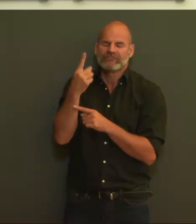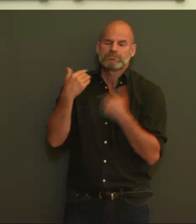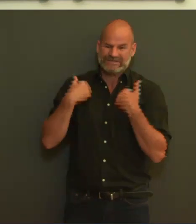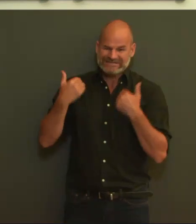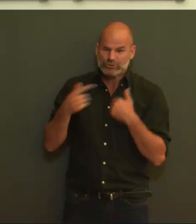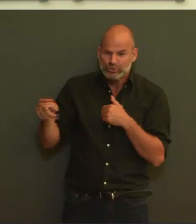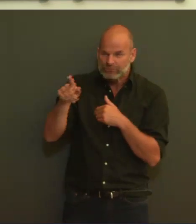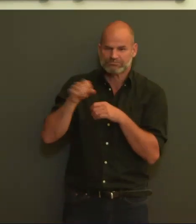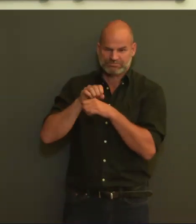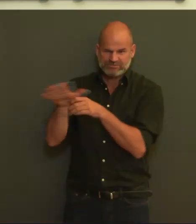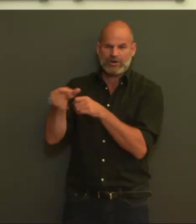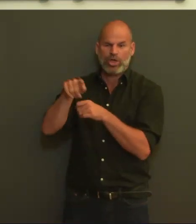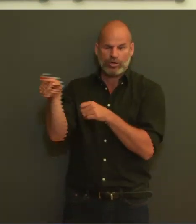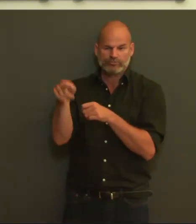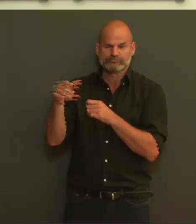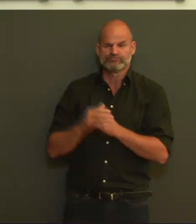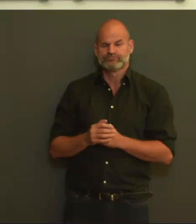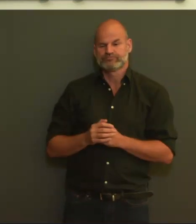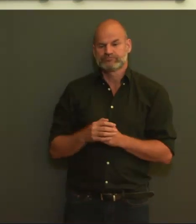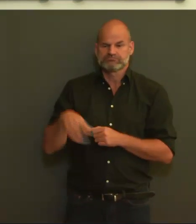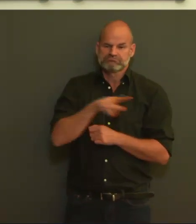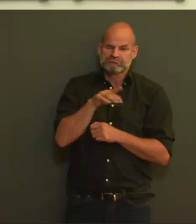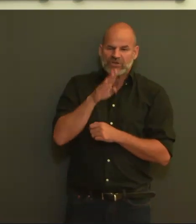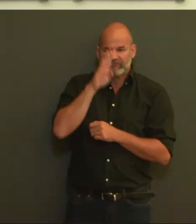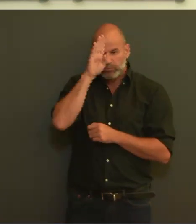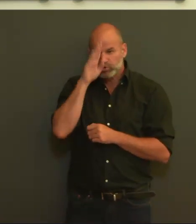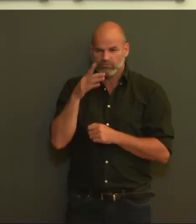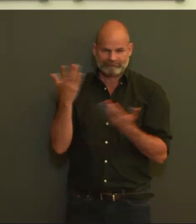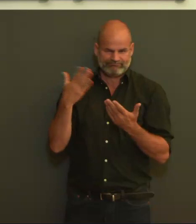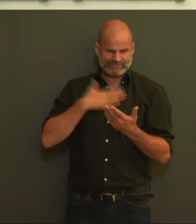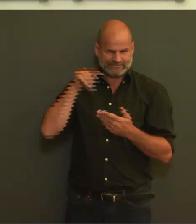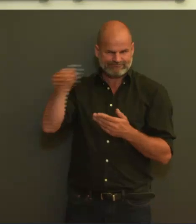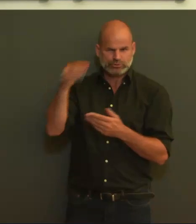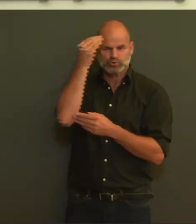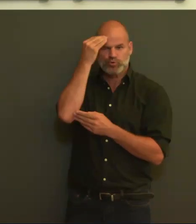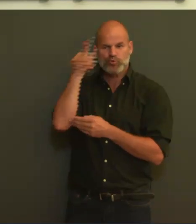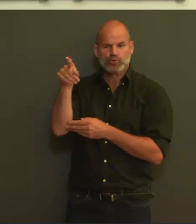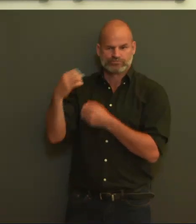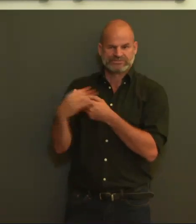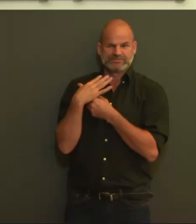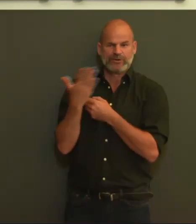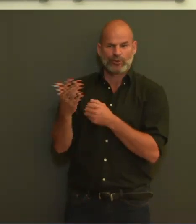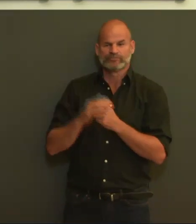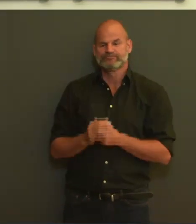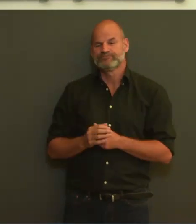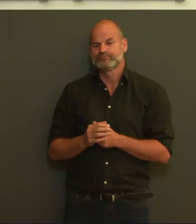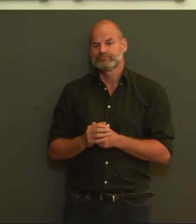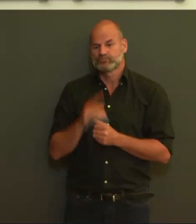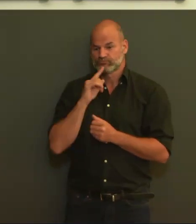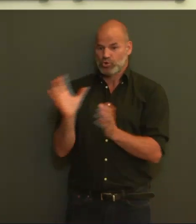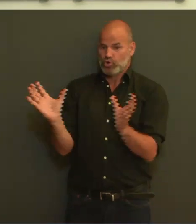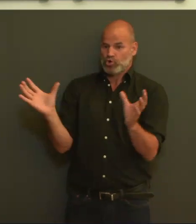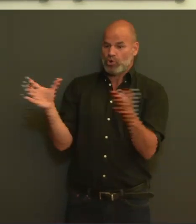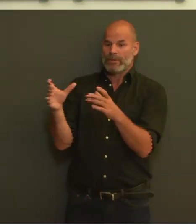ze mogelijk op school zijn besmet geweest. Dit vertegenwoordigt 4,7% van het personeel dat in quarantaine